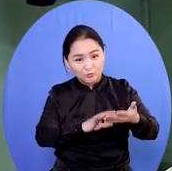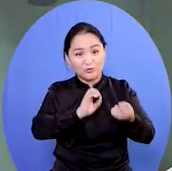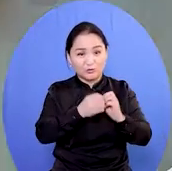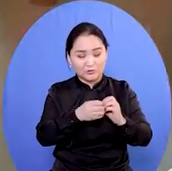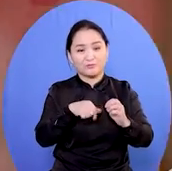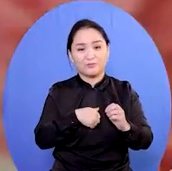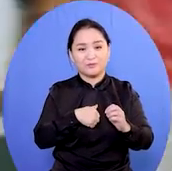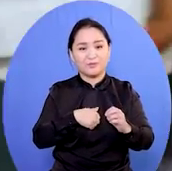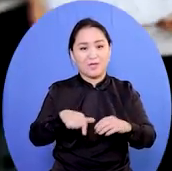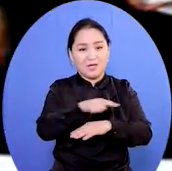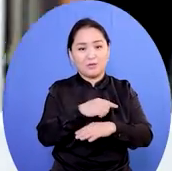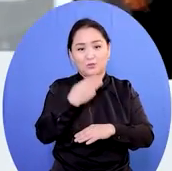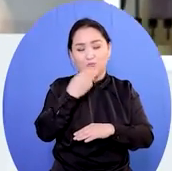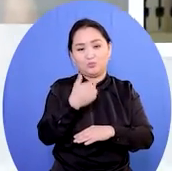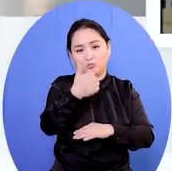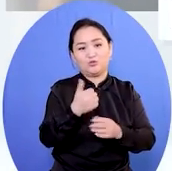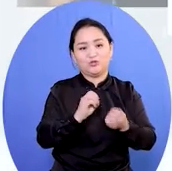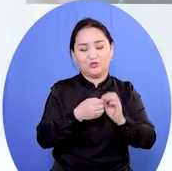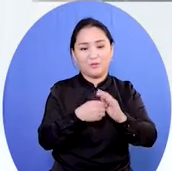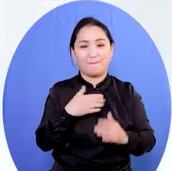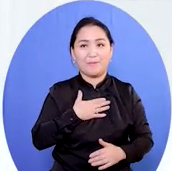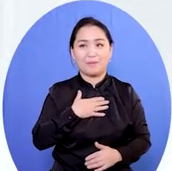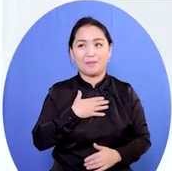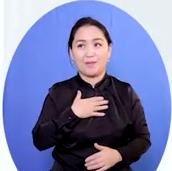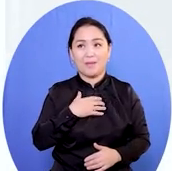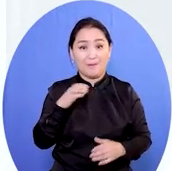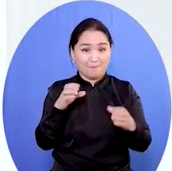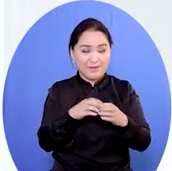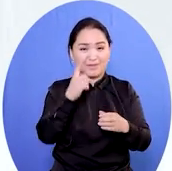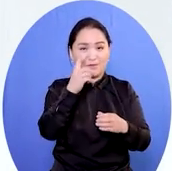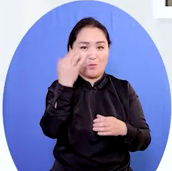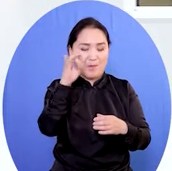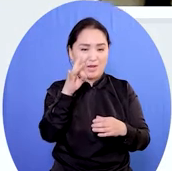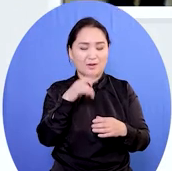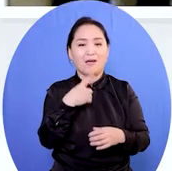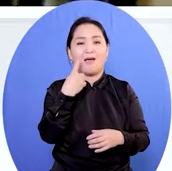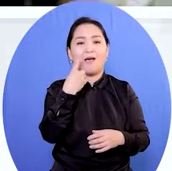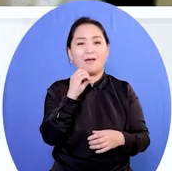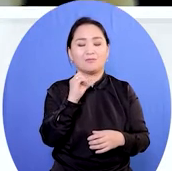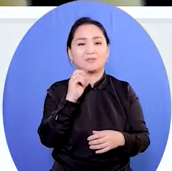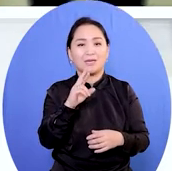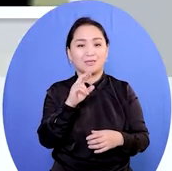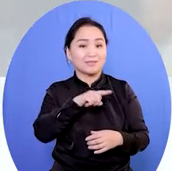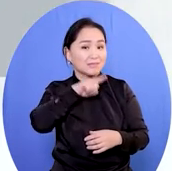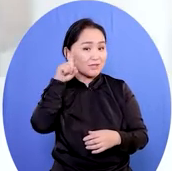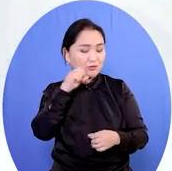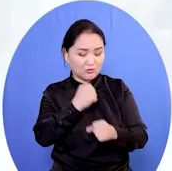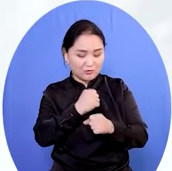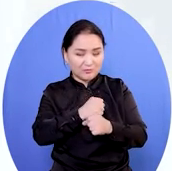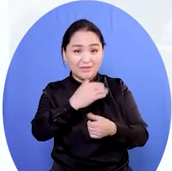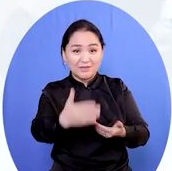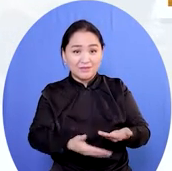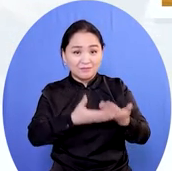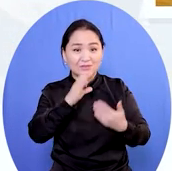оноогоо шалгаруулад би тэрийг бол маш шударга явсан гэж боддог. Манайх 1-р баринд нь орж яг оноогоороо тэнцээд 10 сая төгрөний нөгөө залуучуудын хөдөлмөрийн